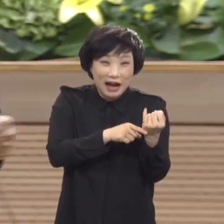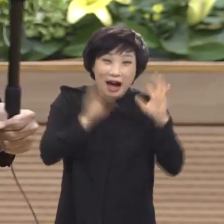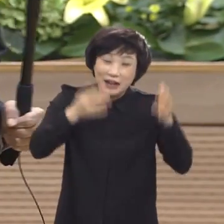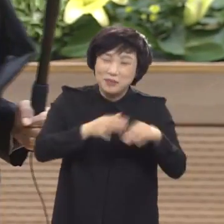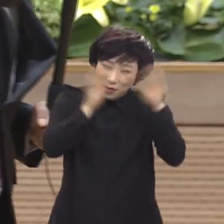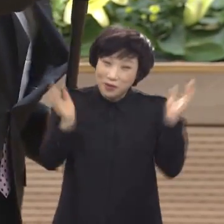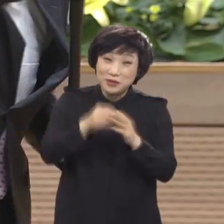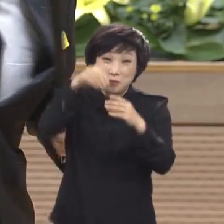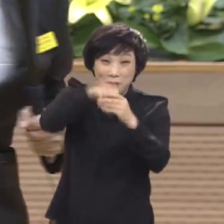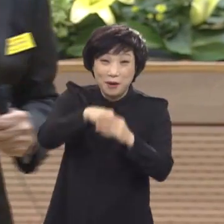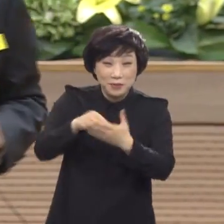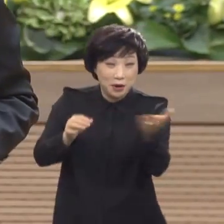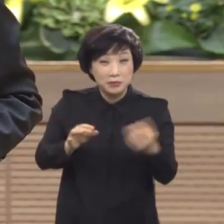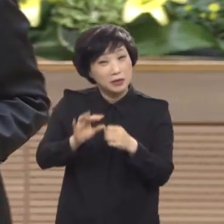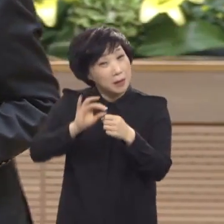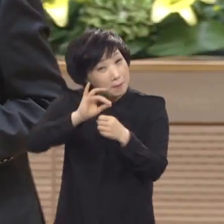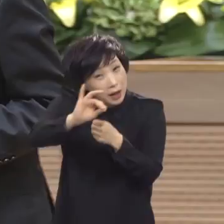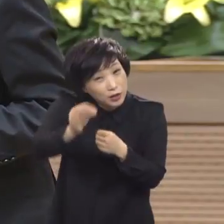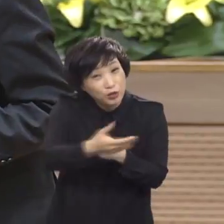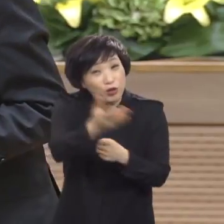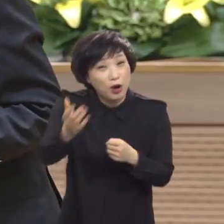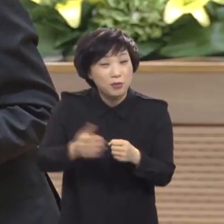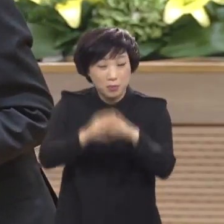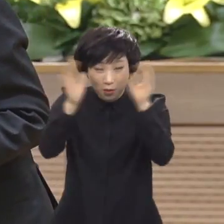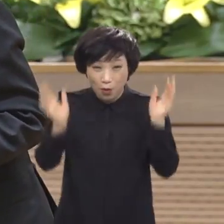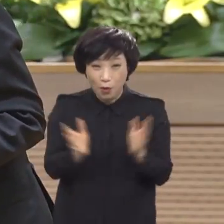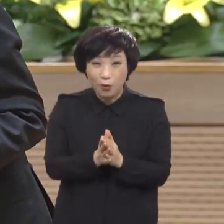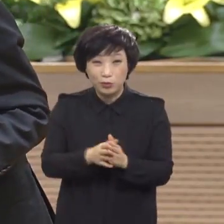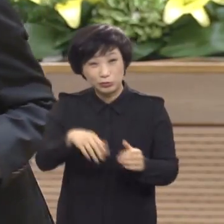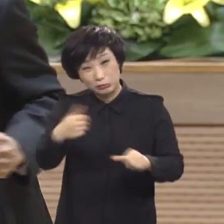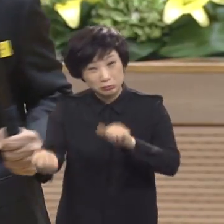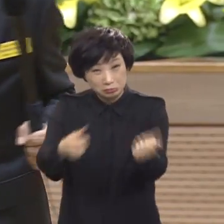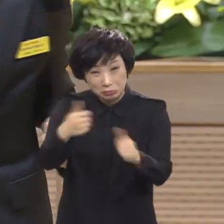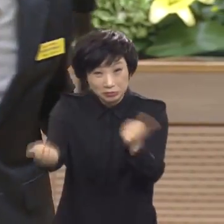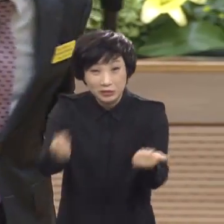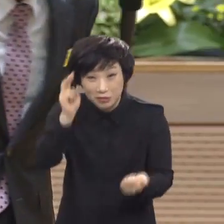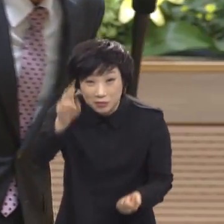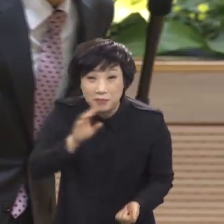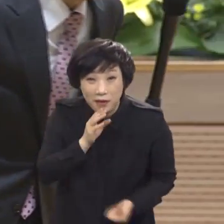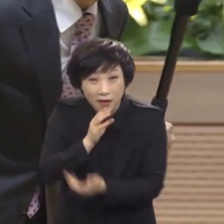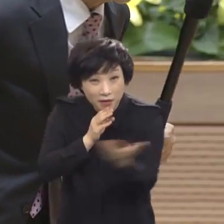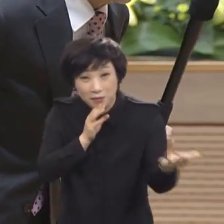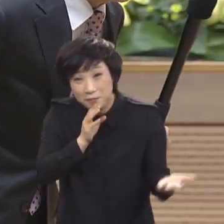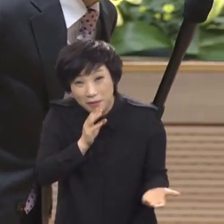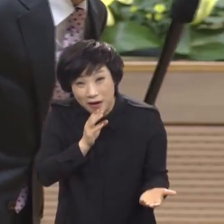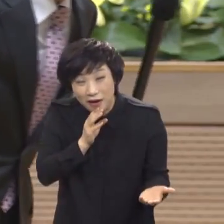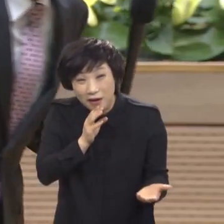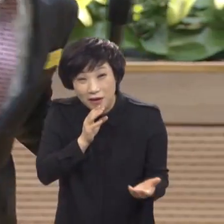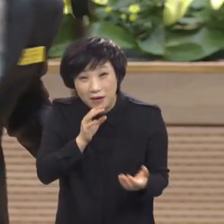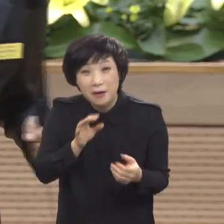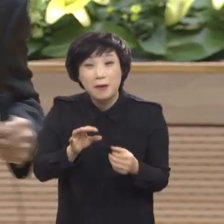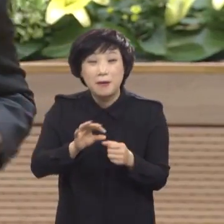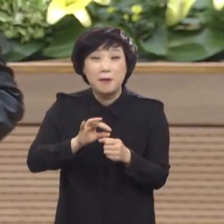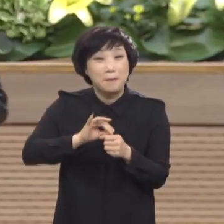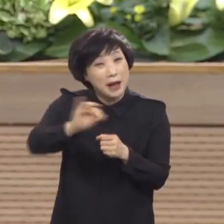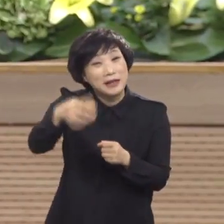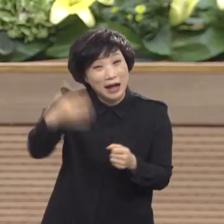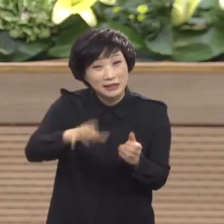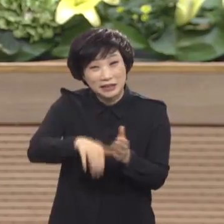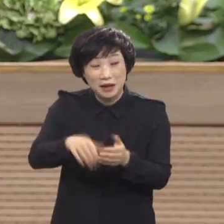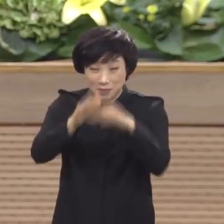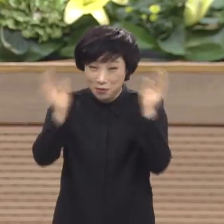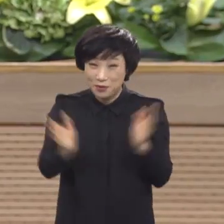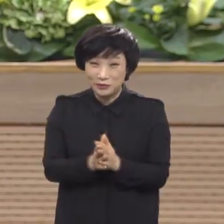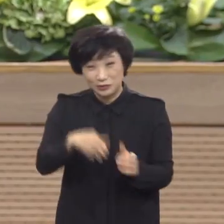안에 이 땅에서 다 사라지고 없어질 것입니다. 뭐 저